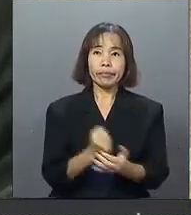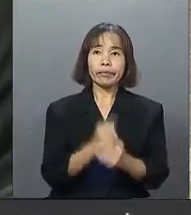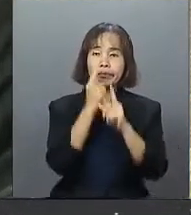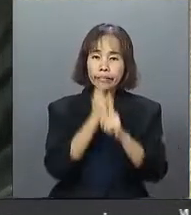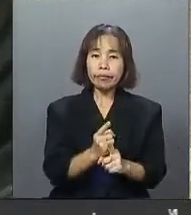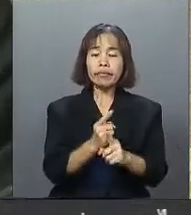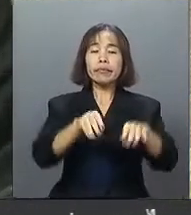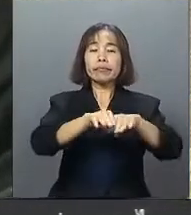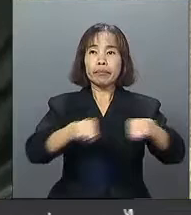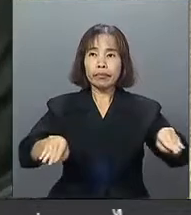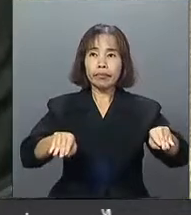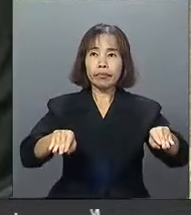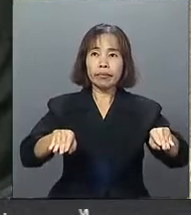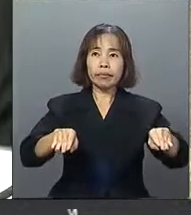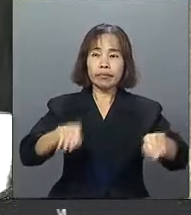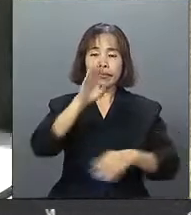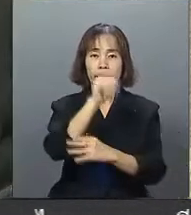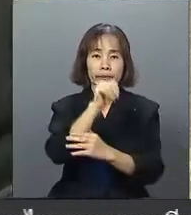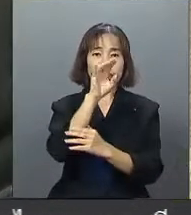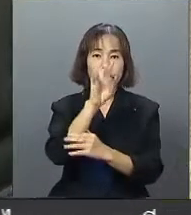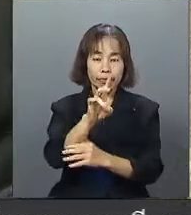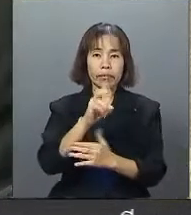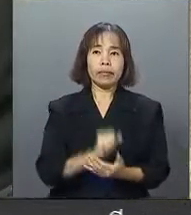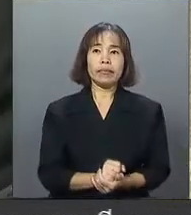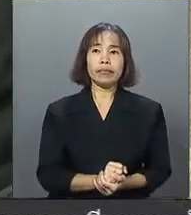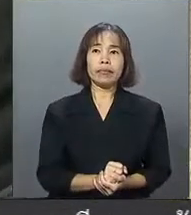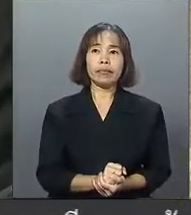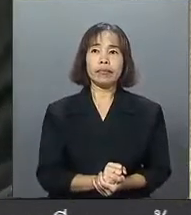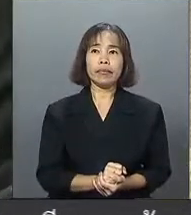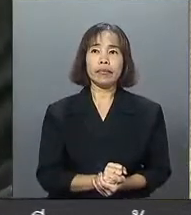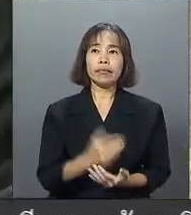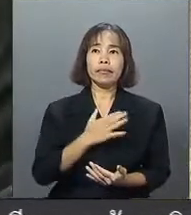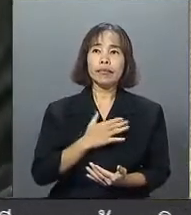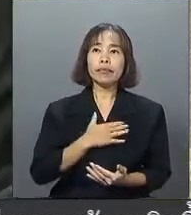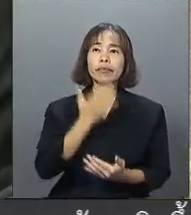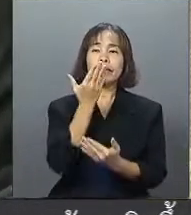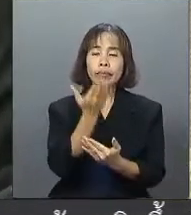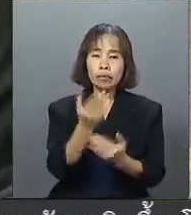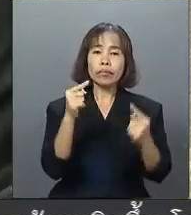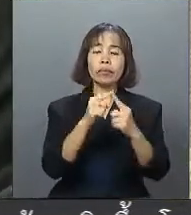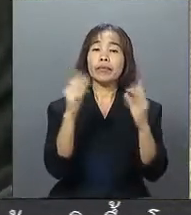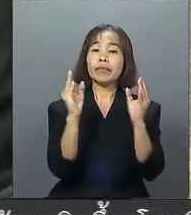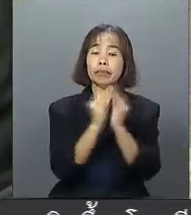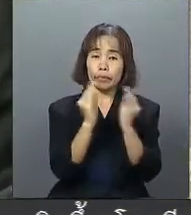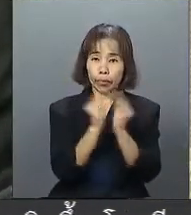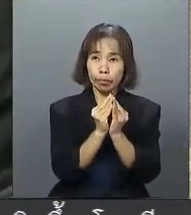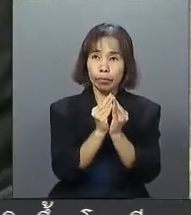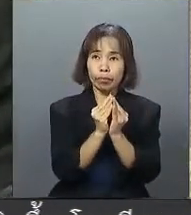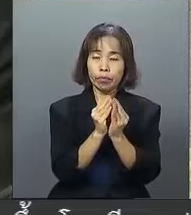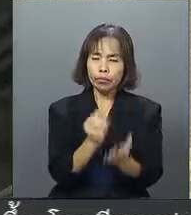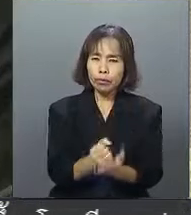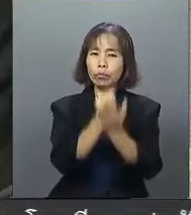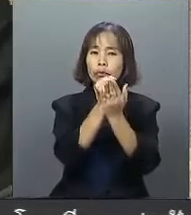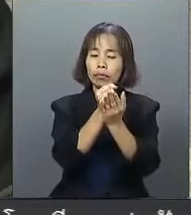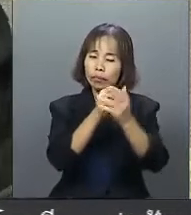รา47ครับผมอยากขอท่านผู้เข้าร่วมประชุมได้กรุณาตรวจเช็คความ